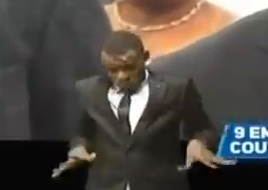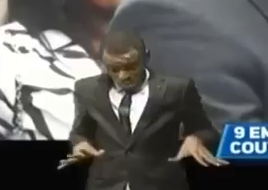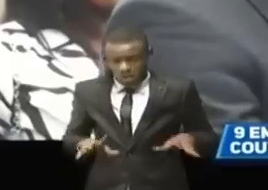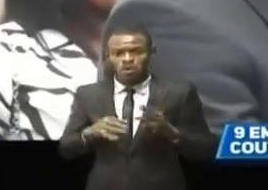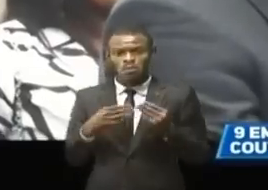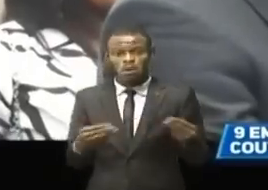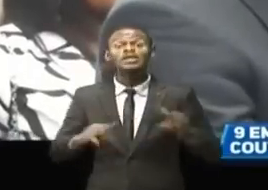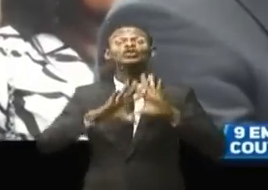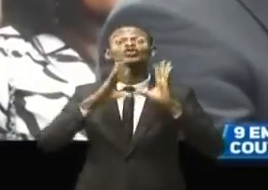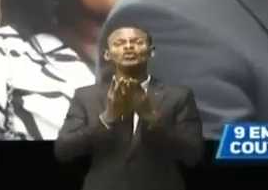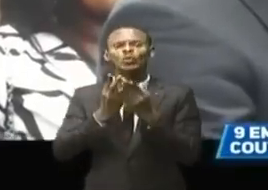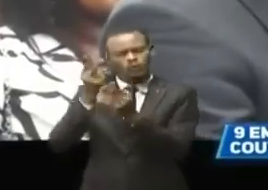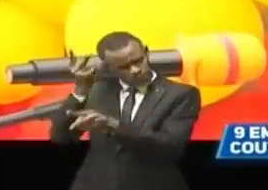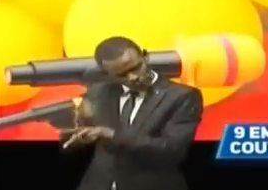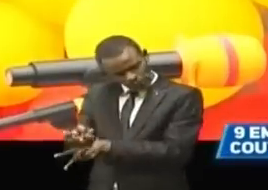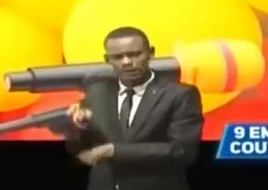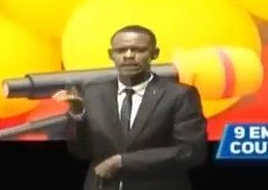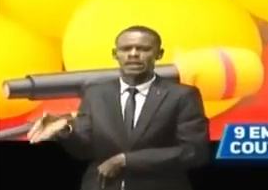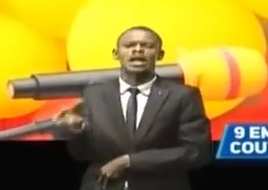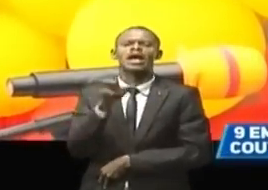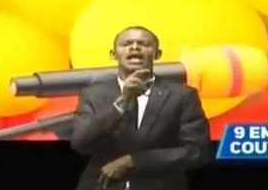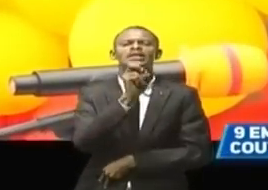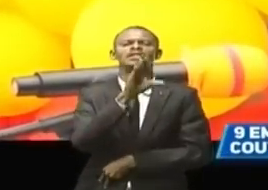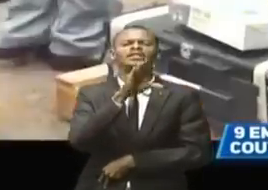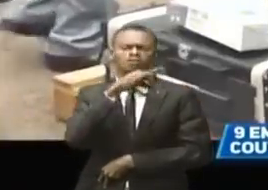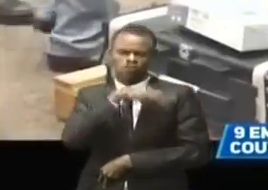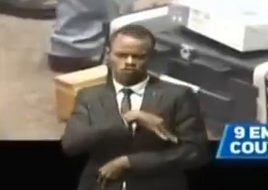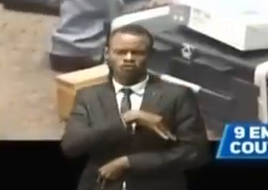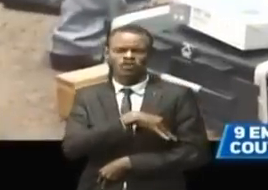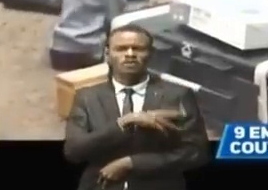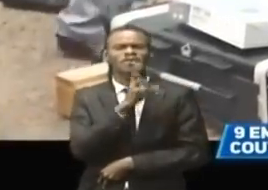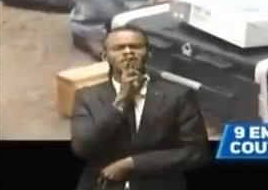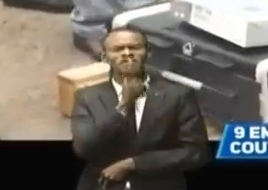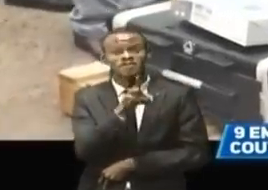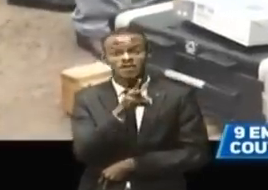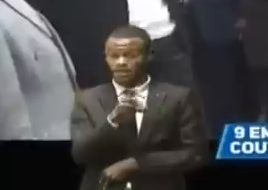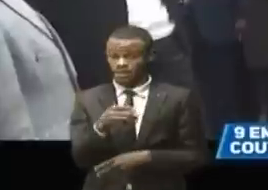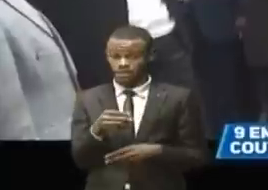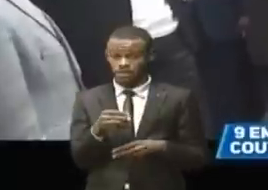panafricaines. Si pour la représentation syndicale, ces matériels aideront la RTNC à